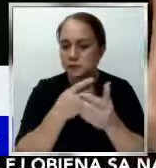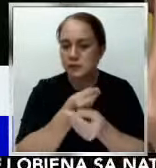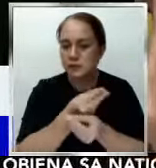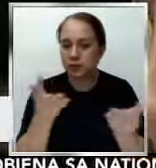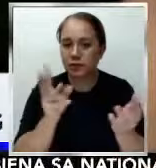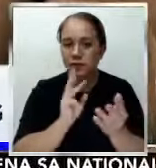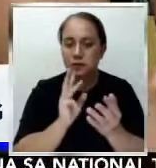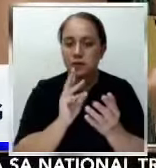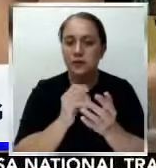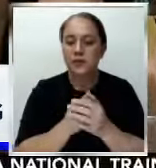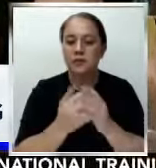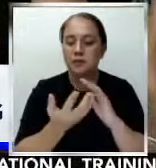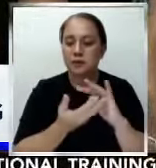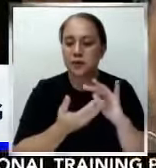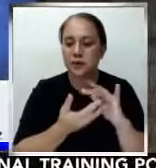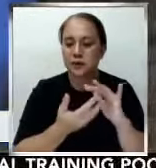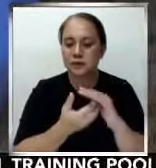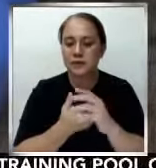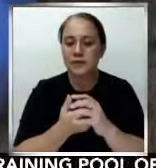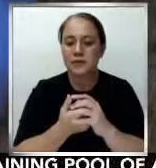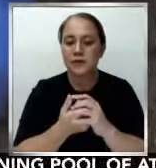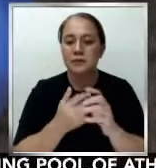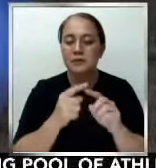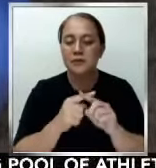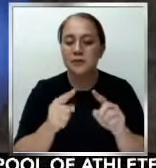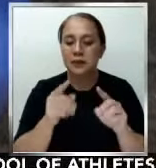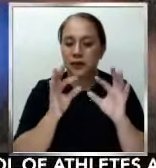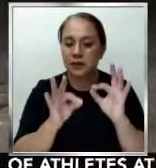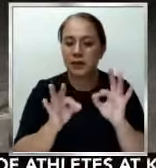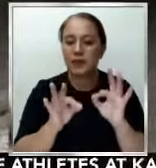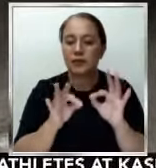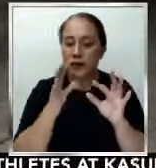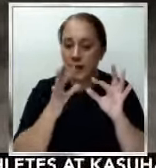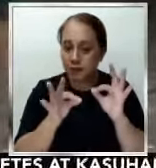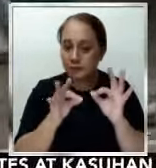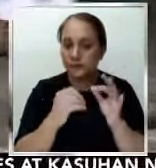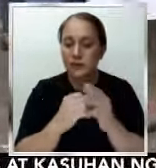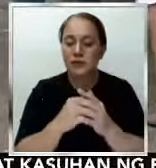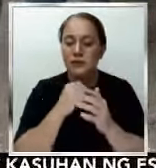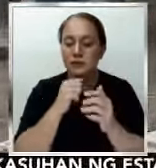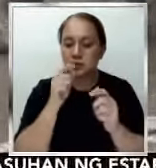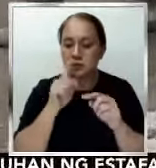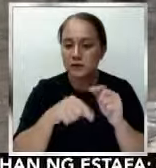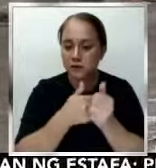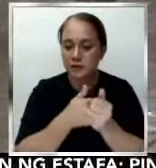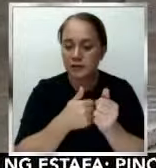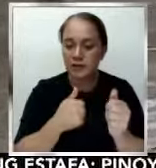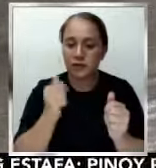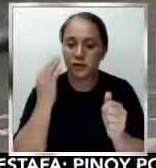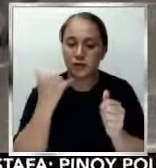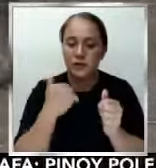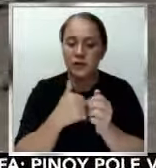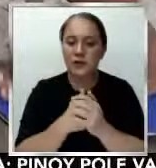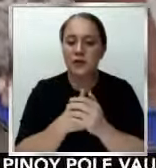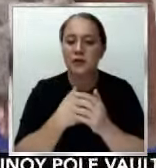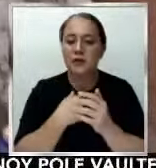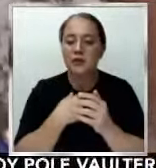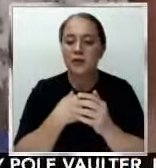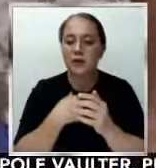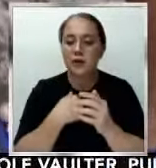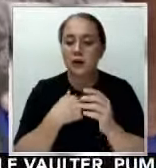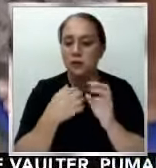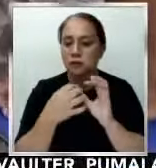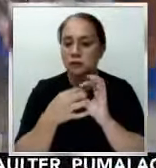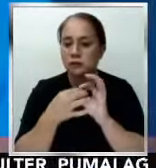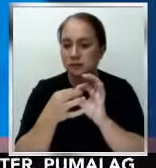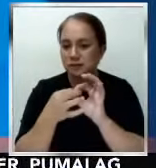mga customers namin ito. But in any case lang po na talagang hindi maiwasan dahil dun sa configuration ng network namin na maapektuhan sila,